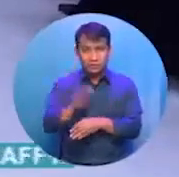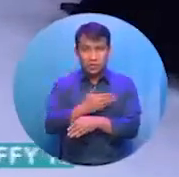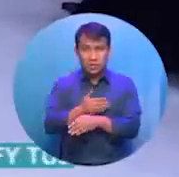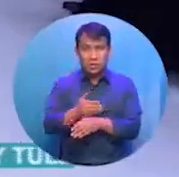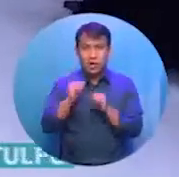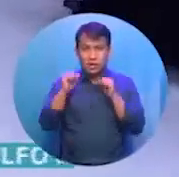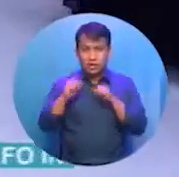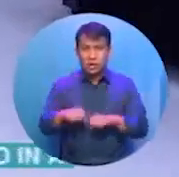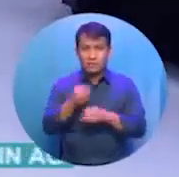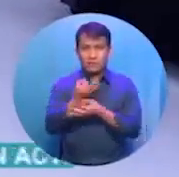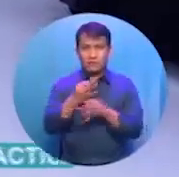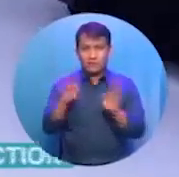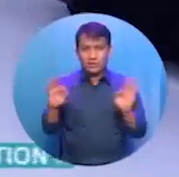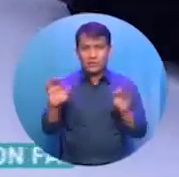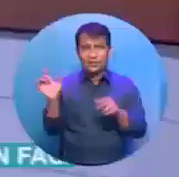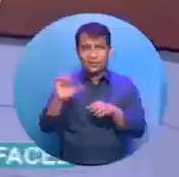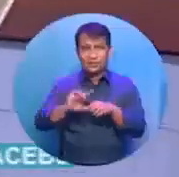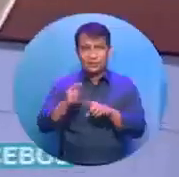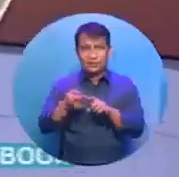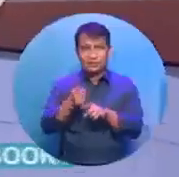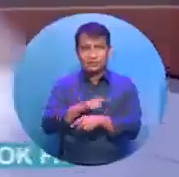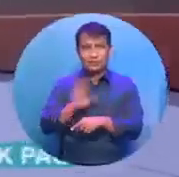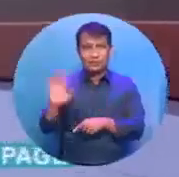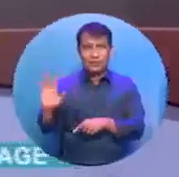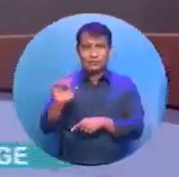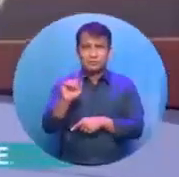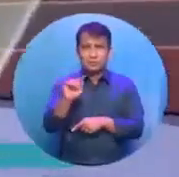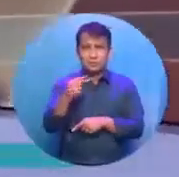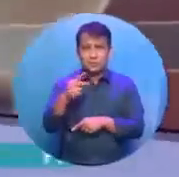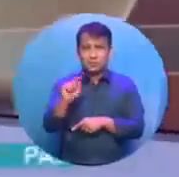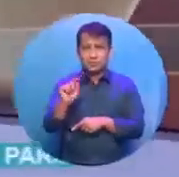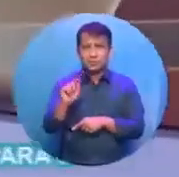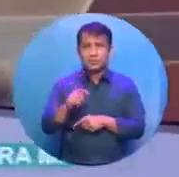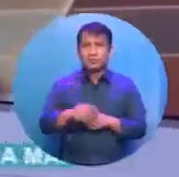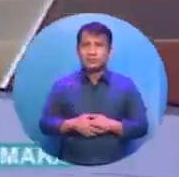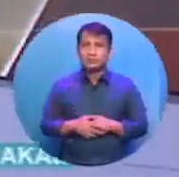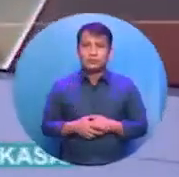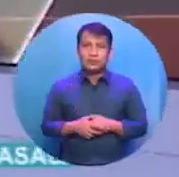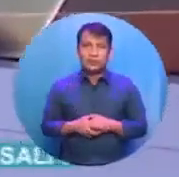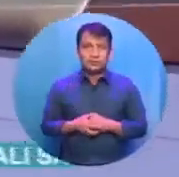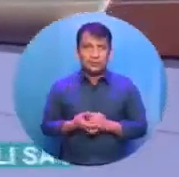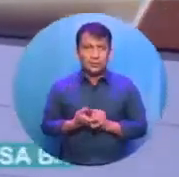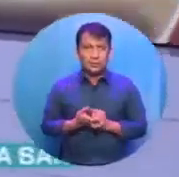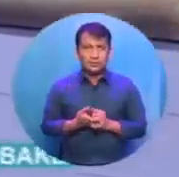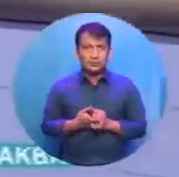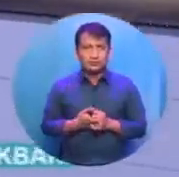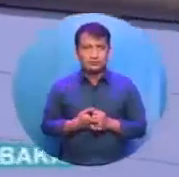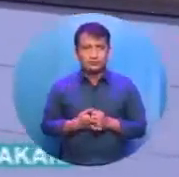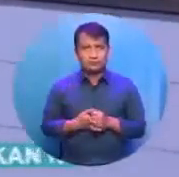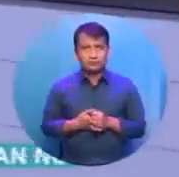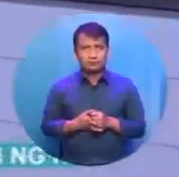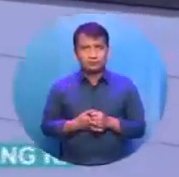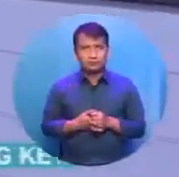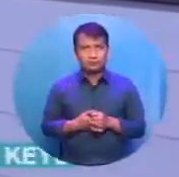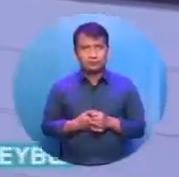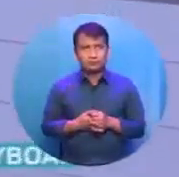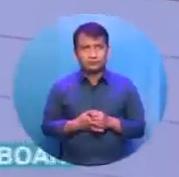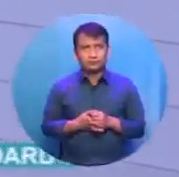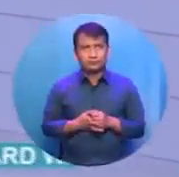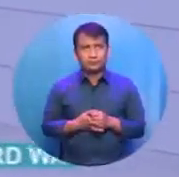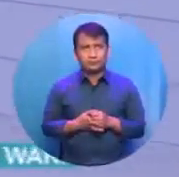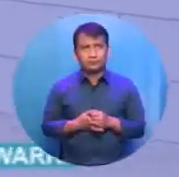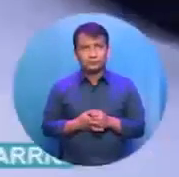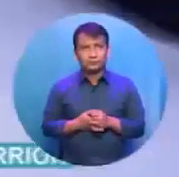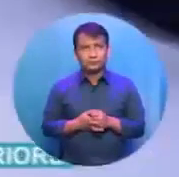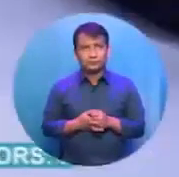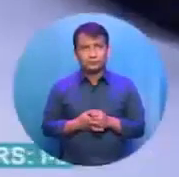meron kayong libreng load mula sa TNT. Okay. Yan. Anong pangalan mo na? Anong pangalan?